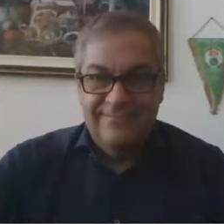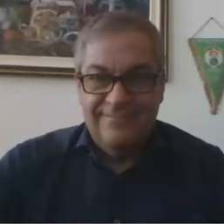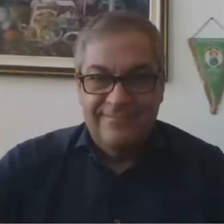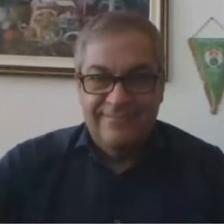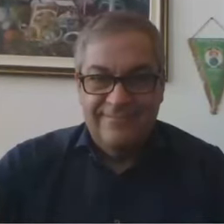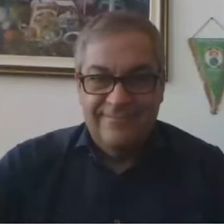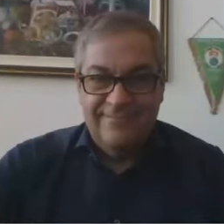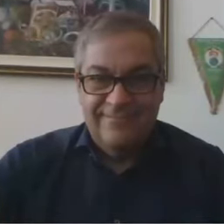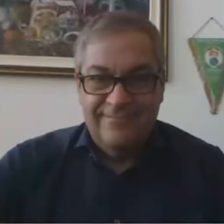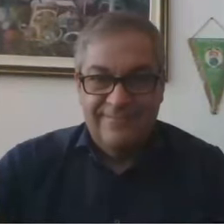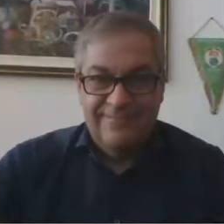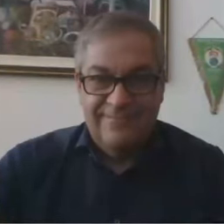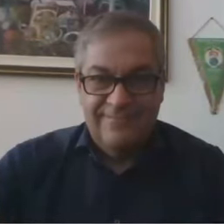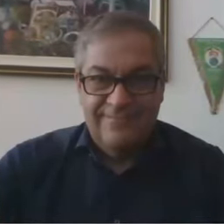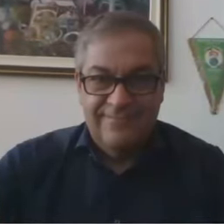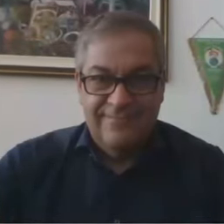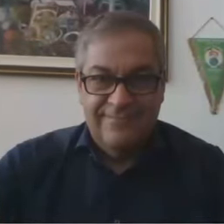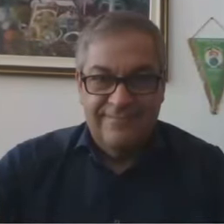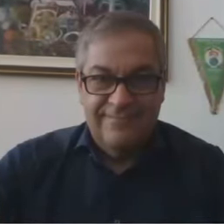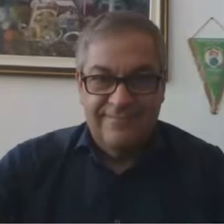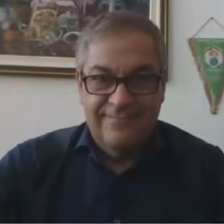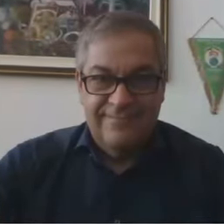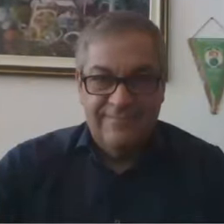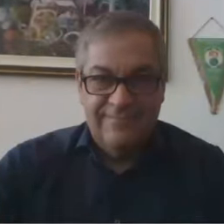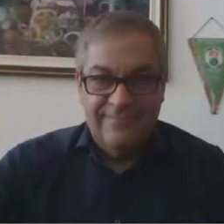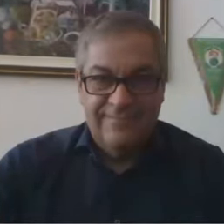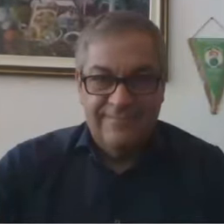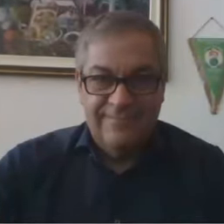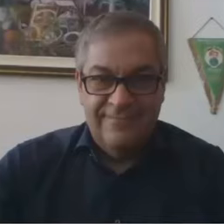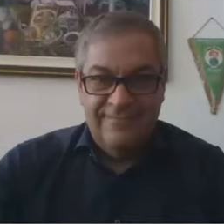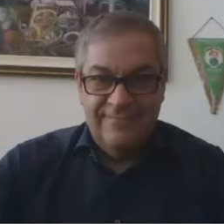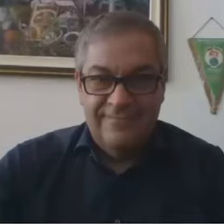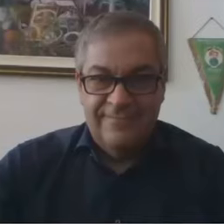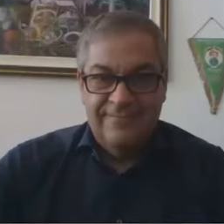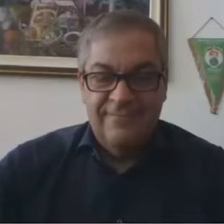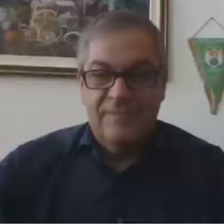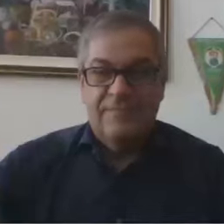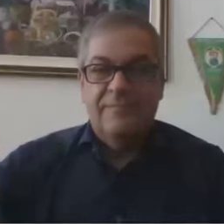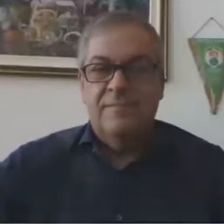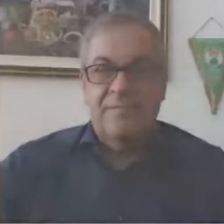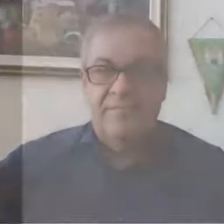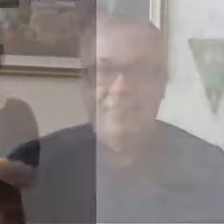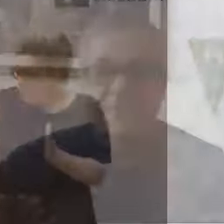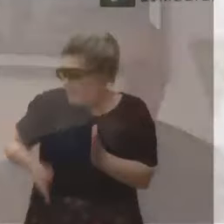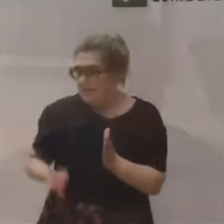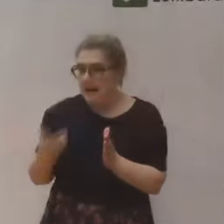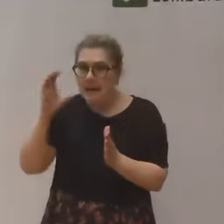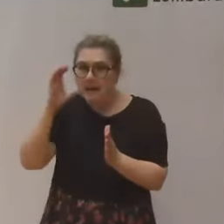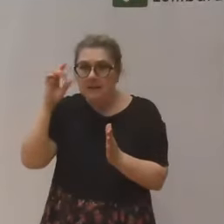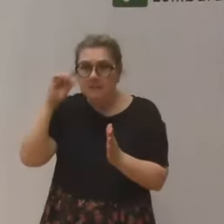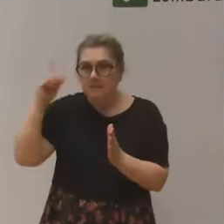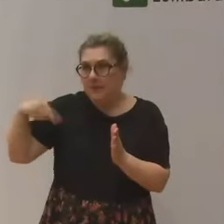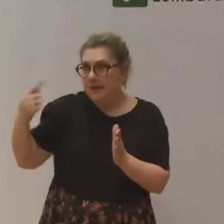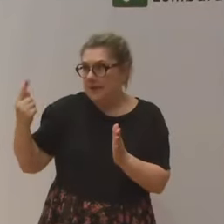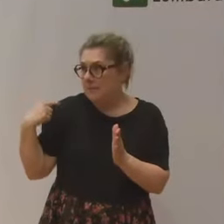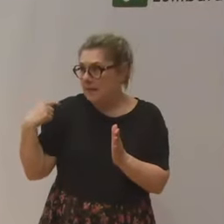Grazie anche dottor Chiarini, grazie a tutti gli interventi e le testimonianze che abbiamo appena sentito, che